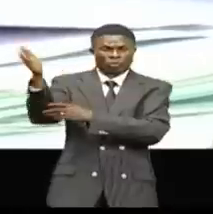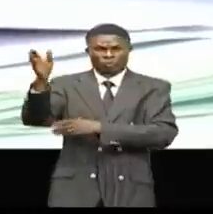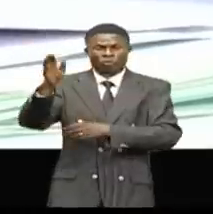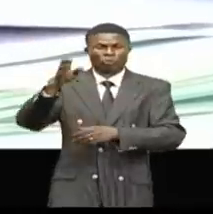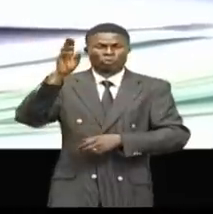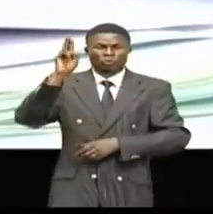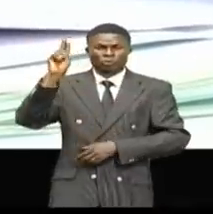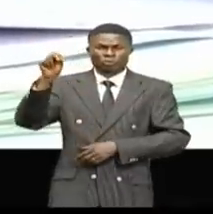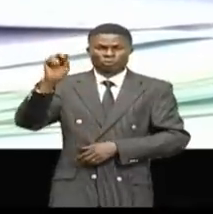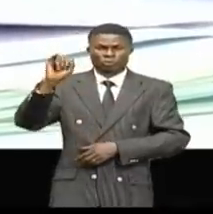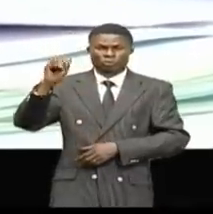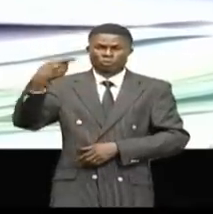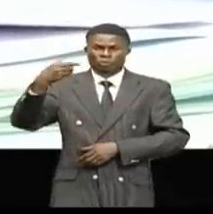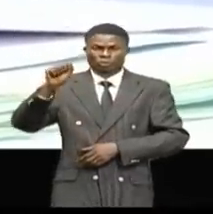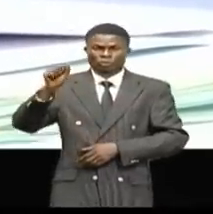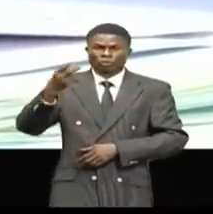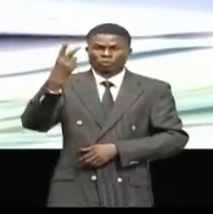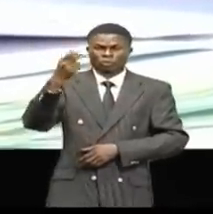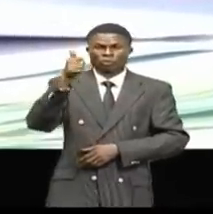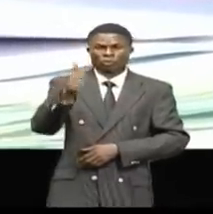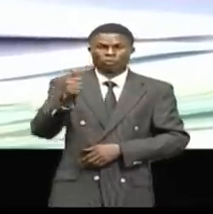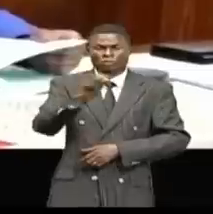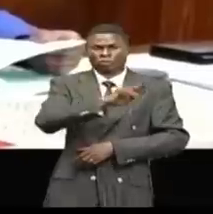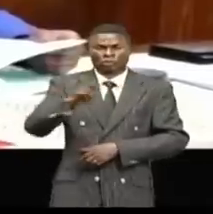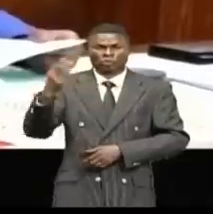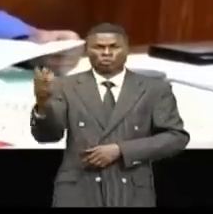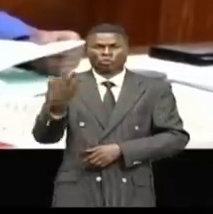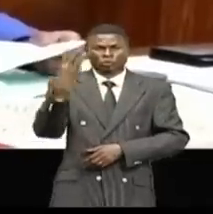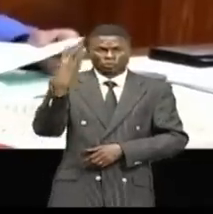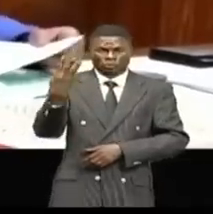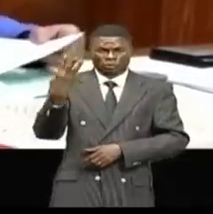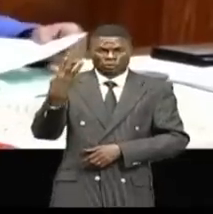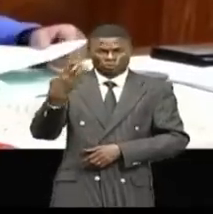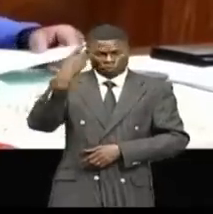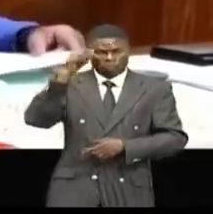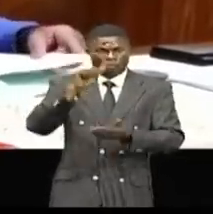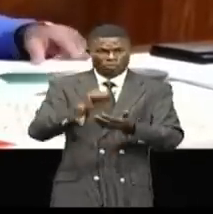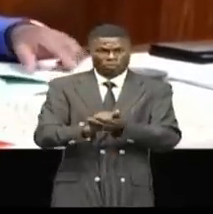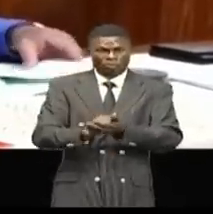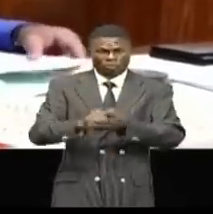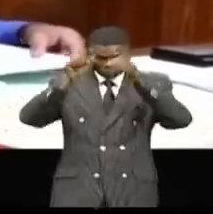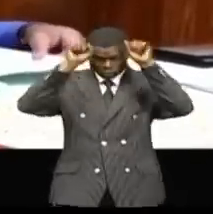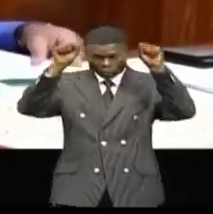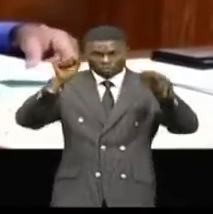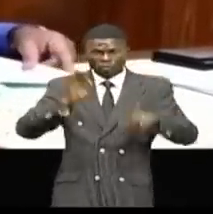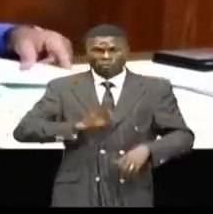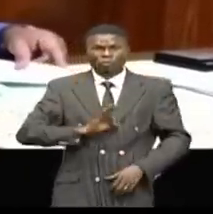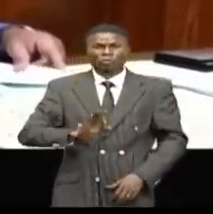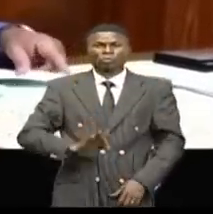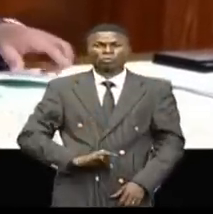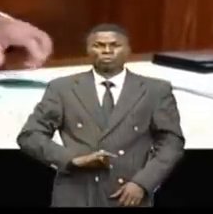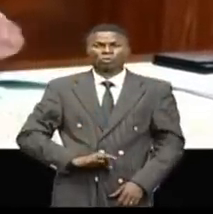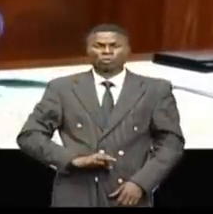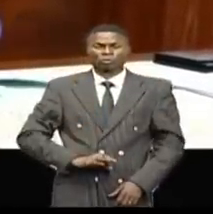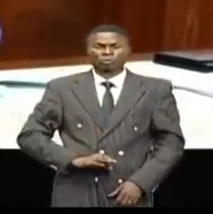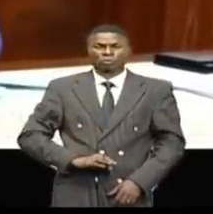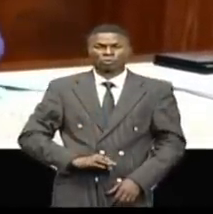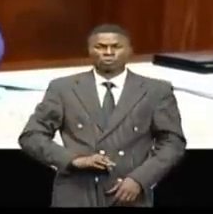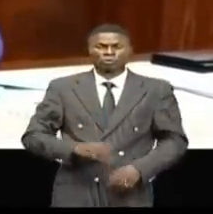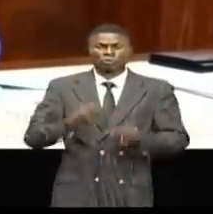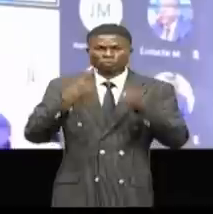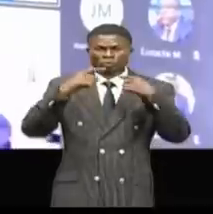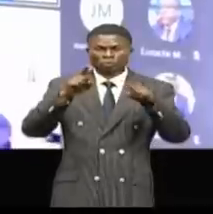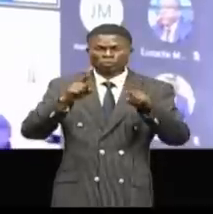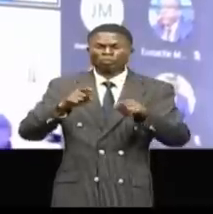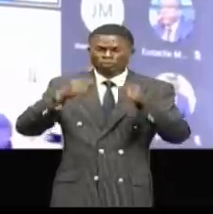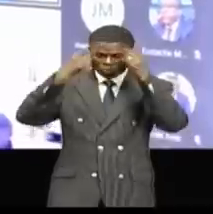Niger dès janvier 2023. À cet effet, le président de la République a tenu à ce que notre